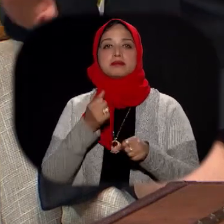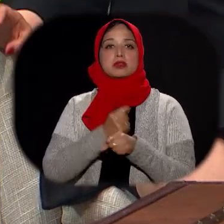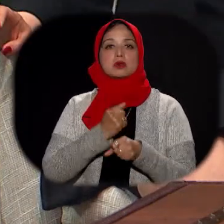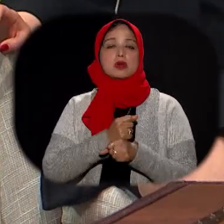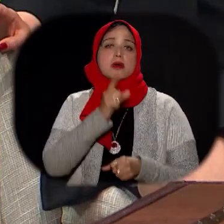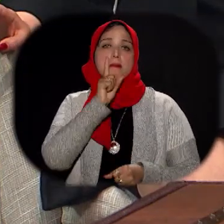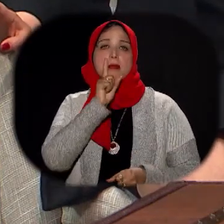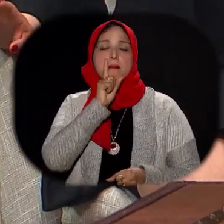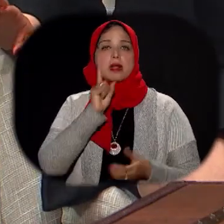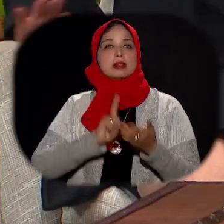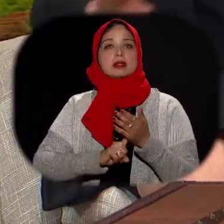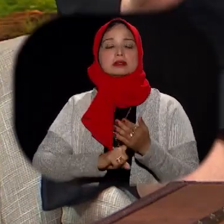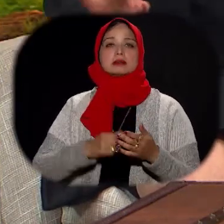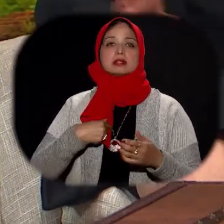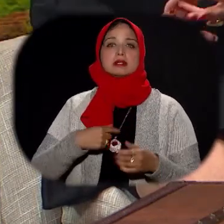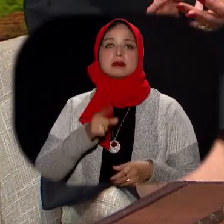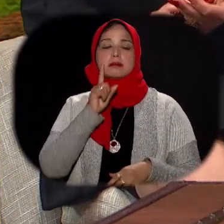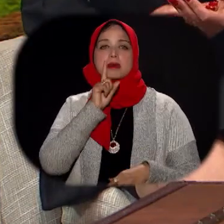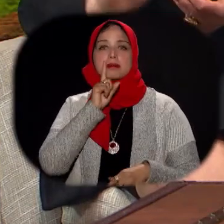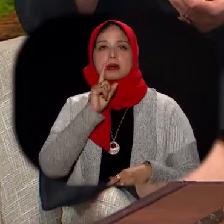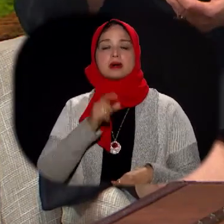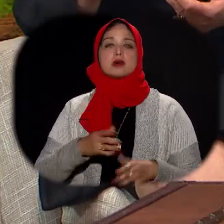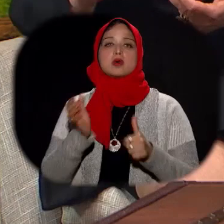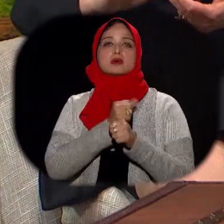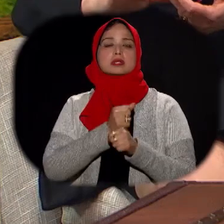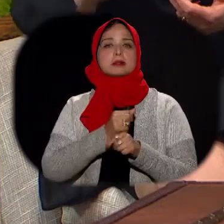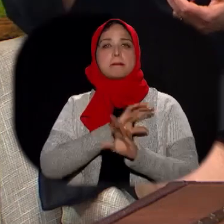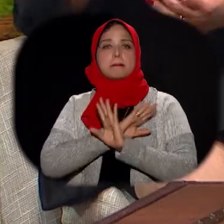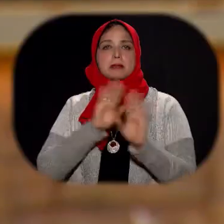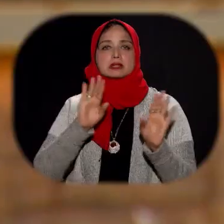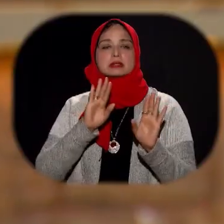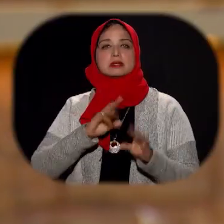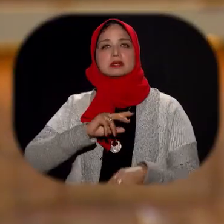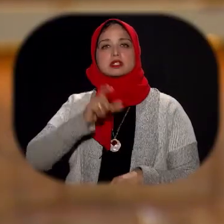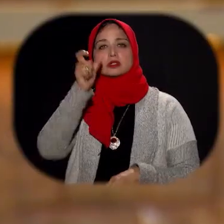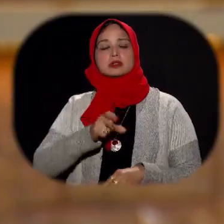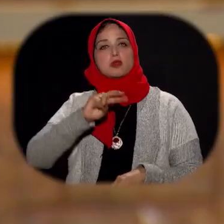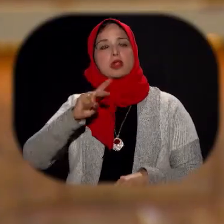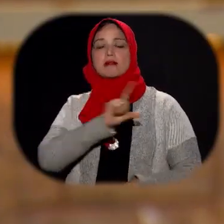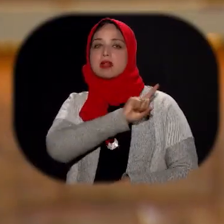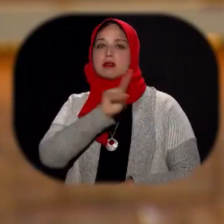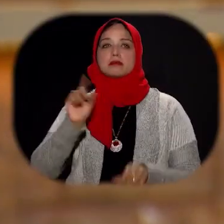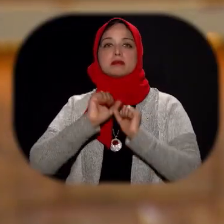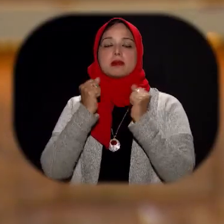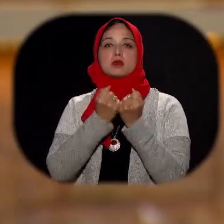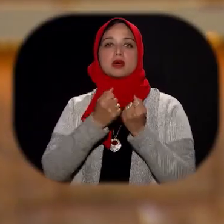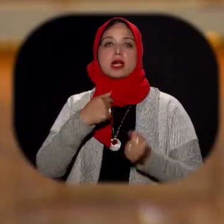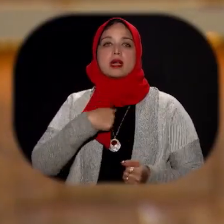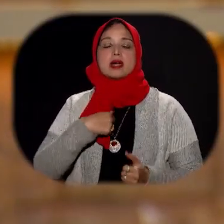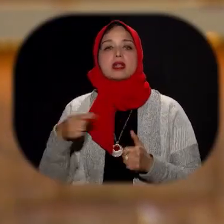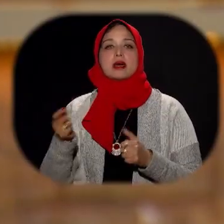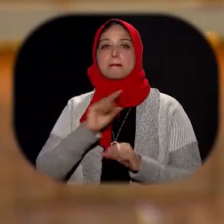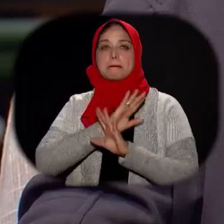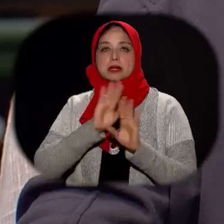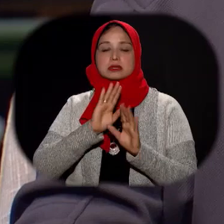ماما ربنا يديها الصحه ما ينفعش حد يمسكه ما ينفعش شغاله مش عشان انا يعني هنوفه ولا ما ينفعش